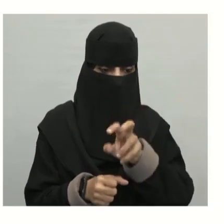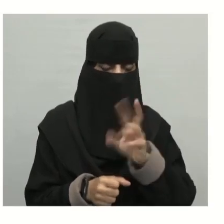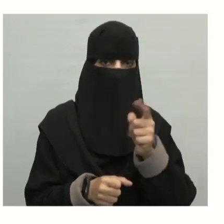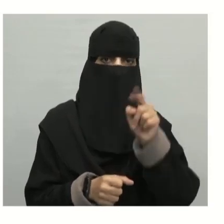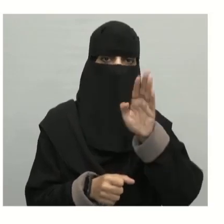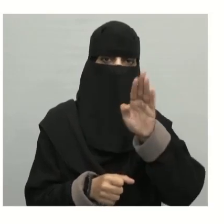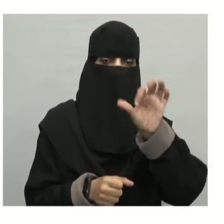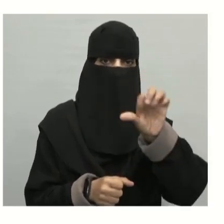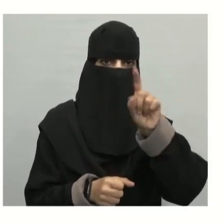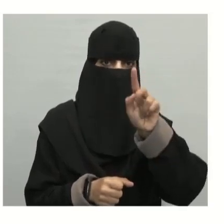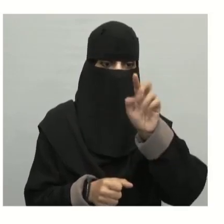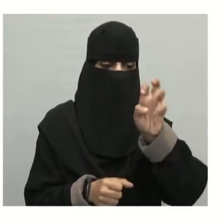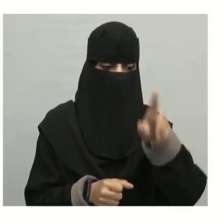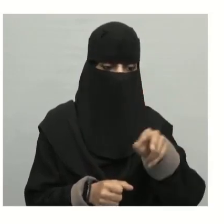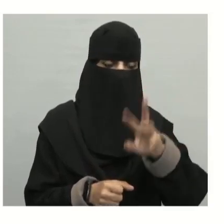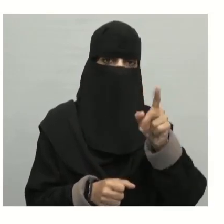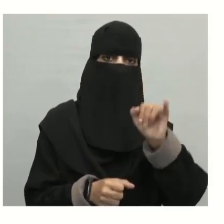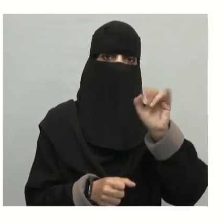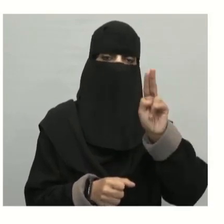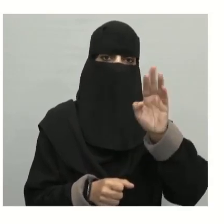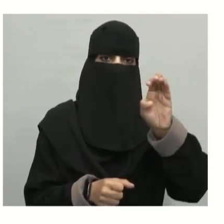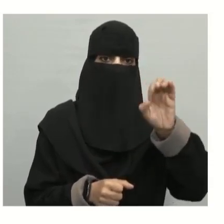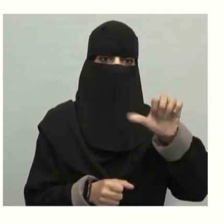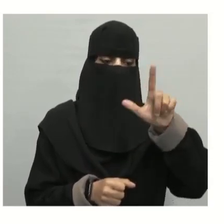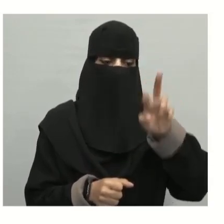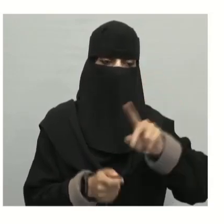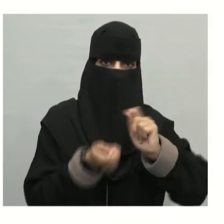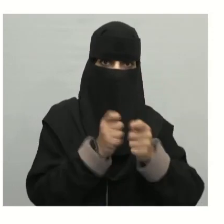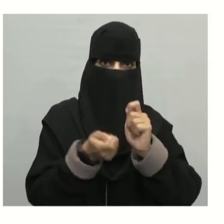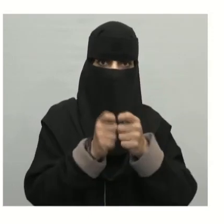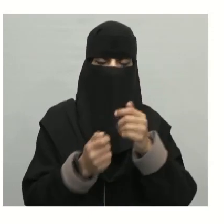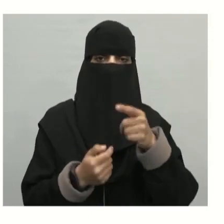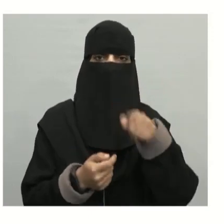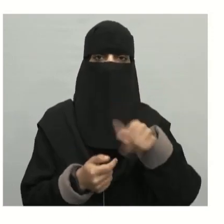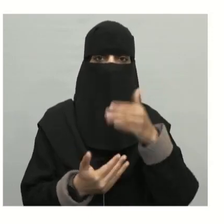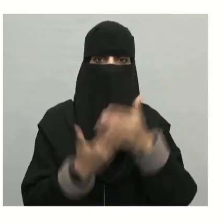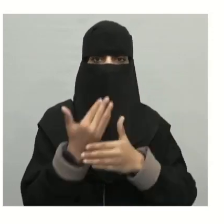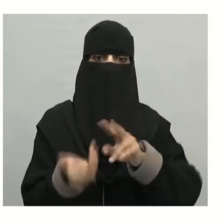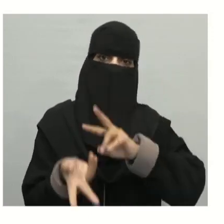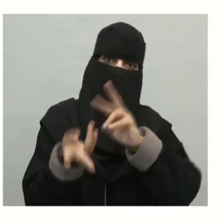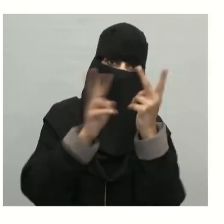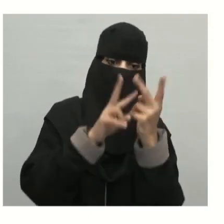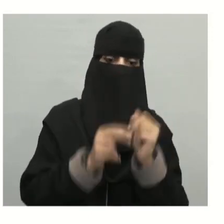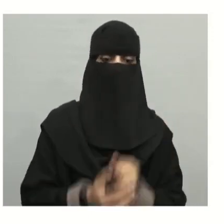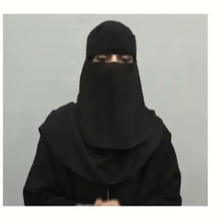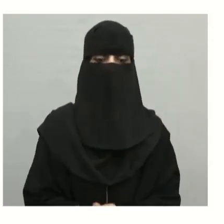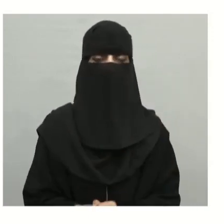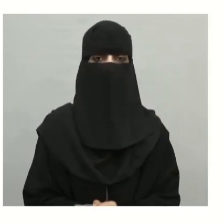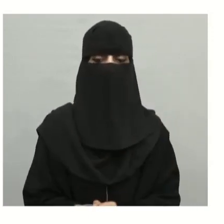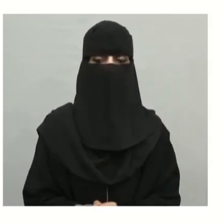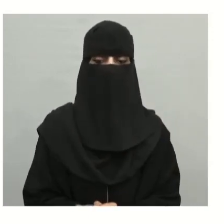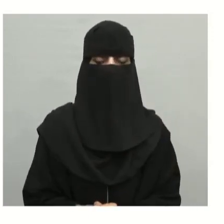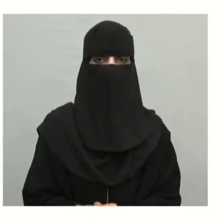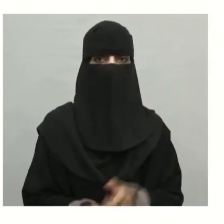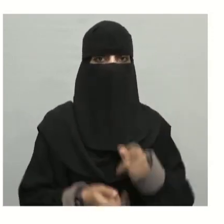صخور رسوبيه او كذلك صخور متحوله فتعطيني صخور متحوله جديده النسيج الصخري